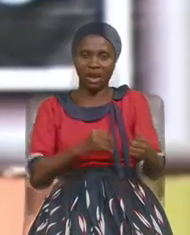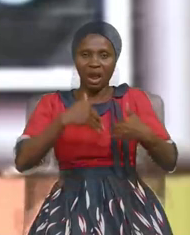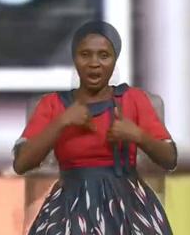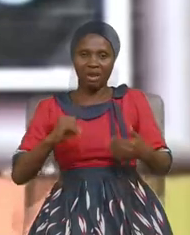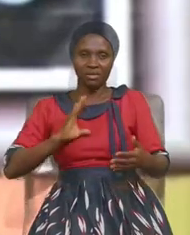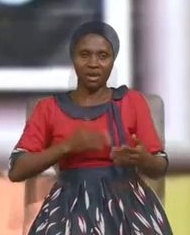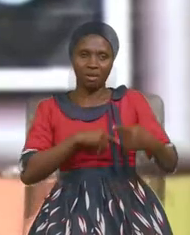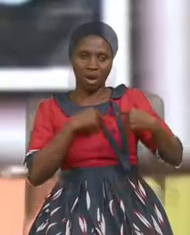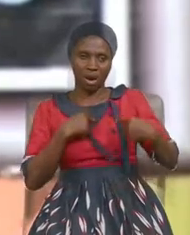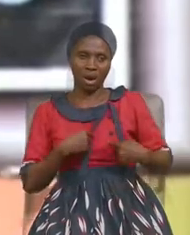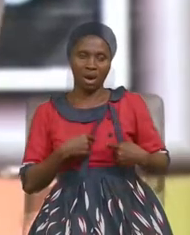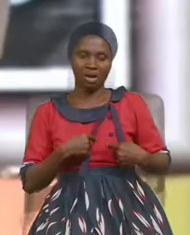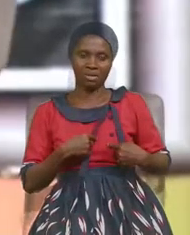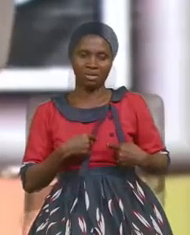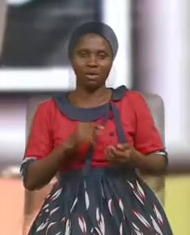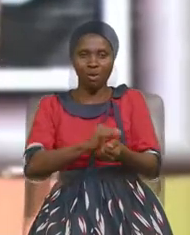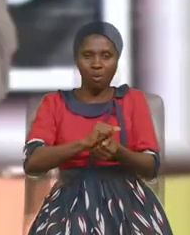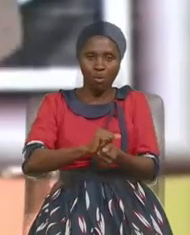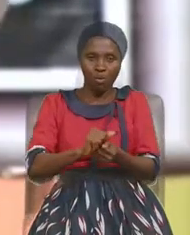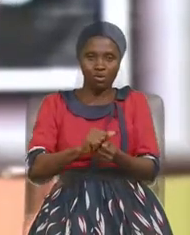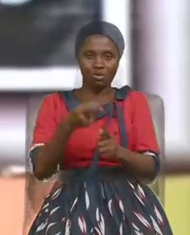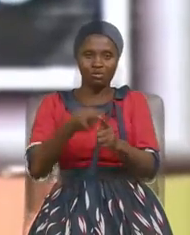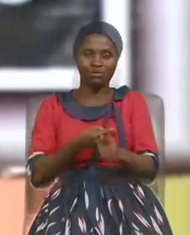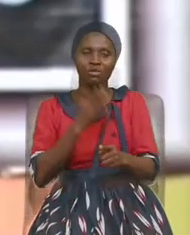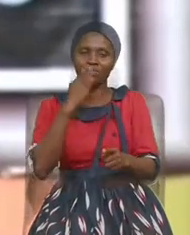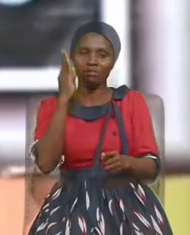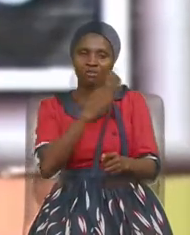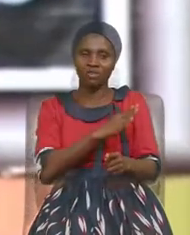corps lavé d'une eau pure.